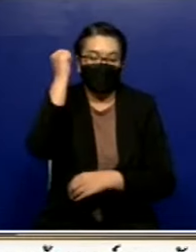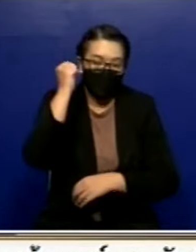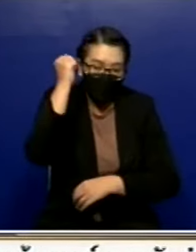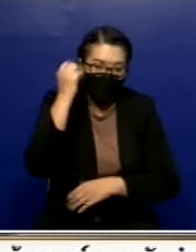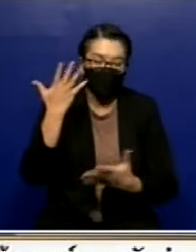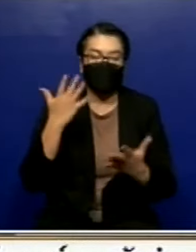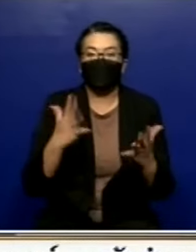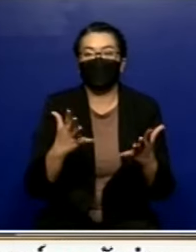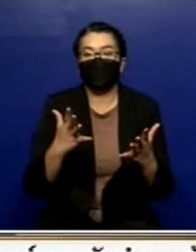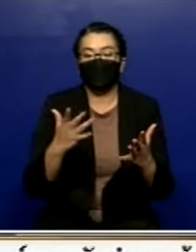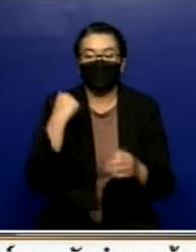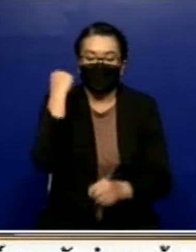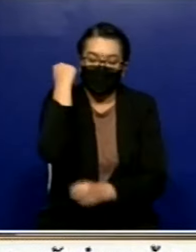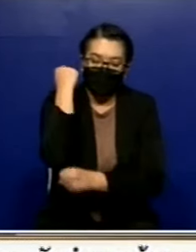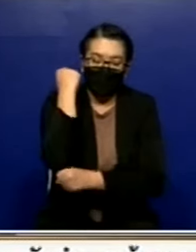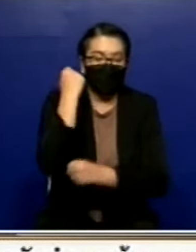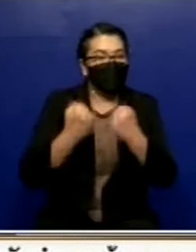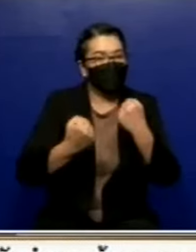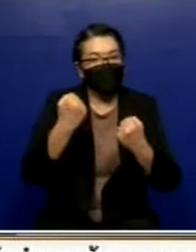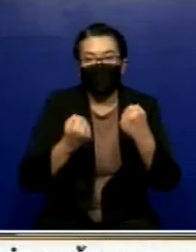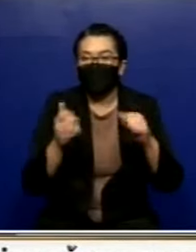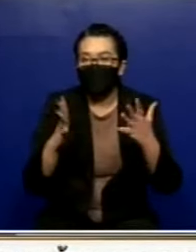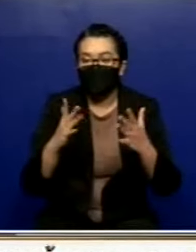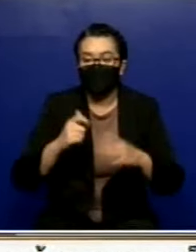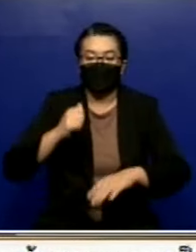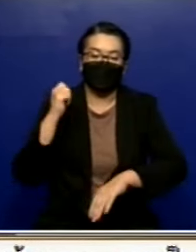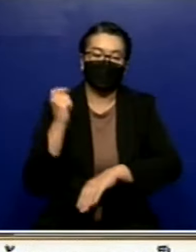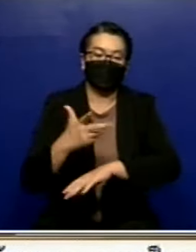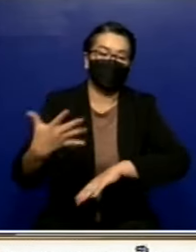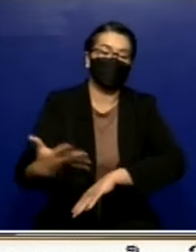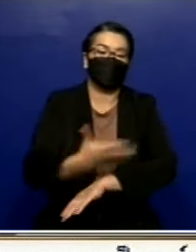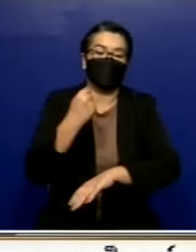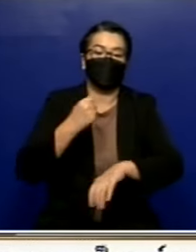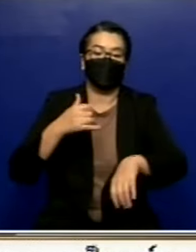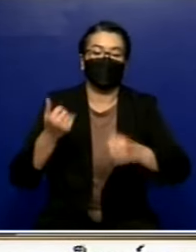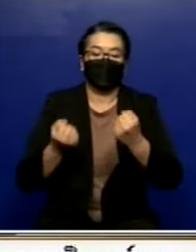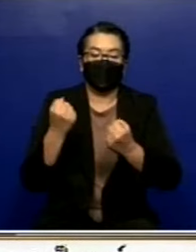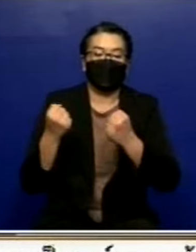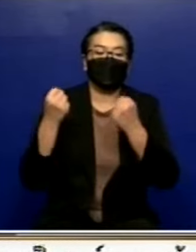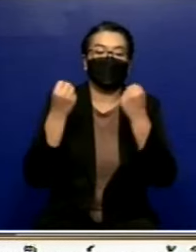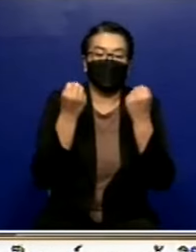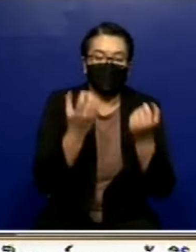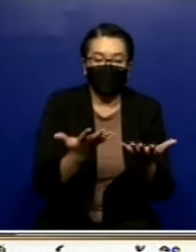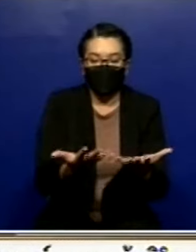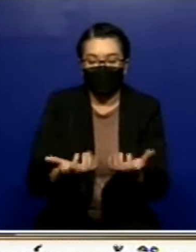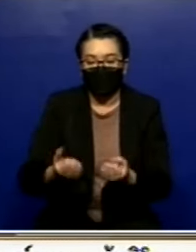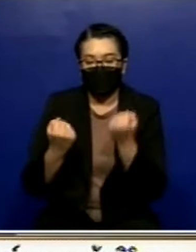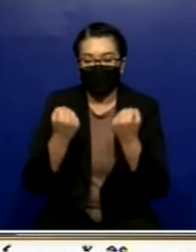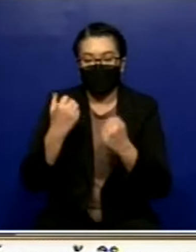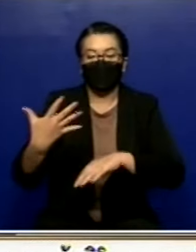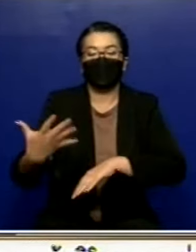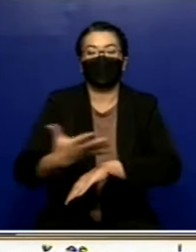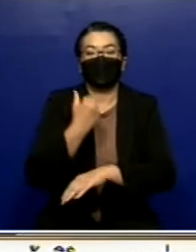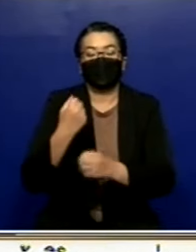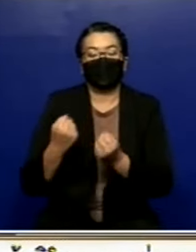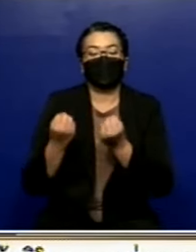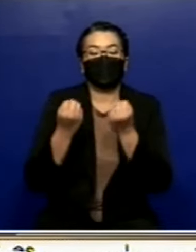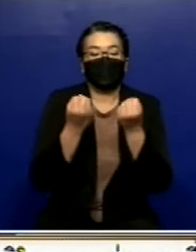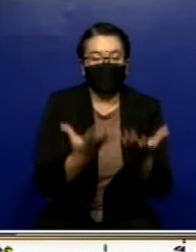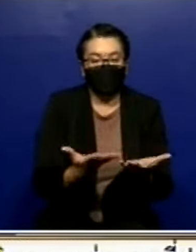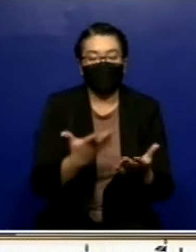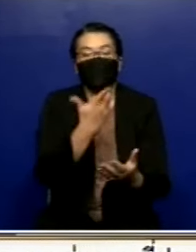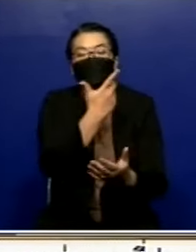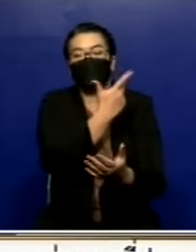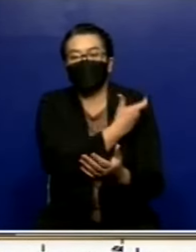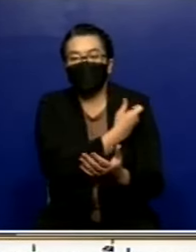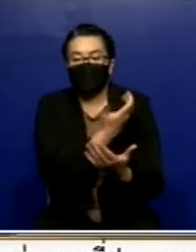บางคนยากจนไม่มีลดก็ตองมีการไปรบไปส่งแล้วคาจะจ่ายในการฉีดวักซีนนั้น